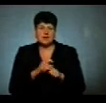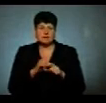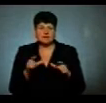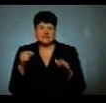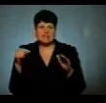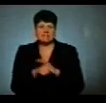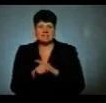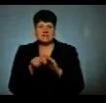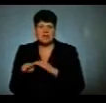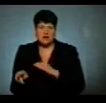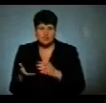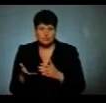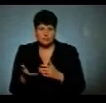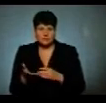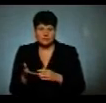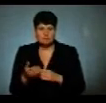кладовках. Мені подзвонила